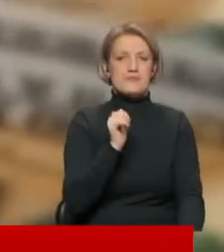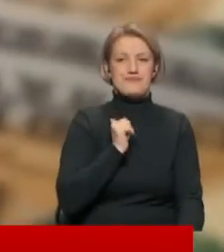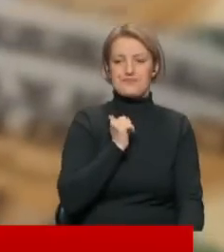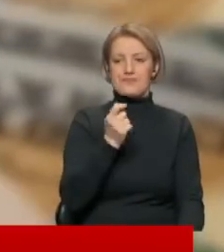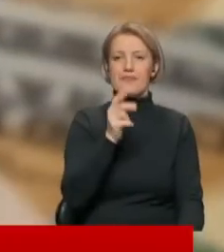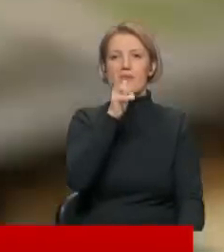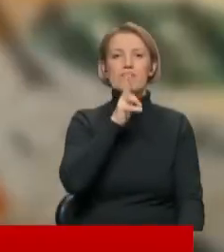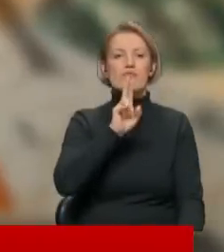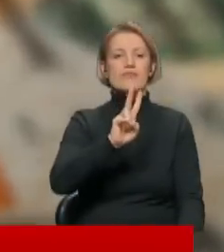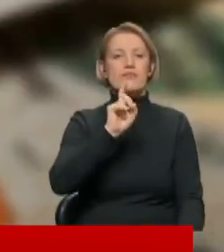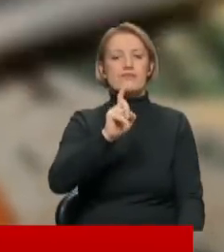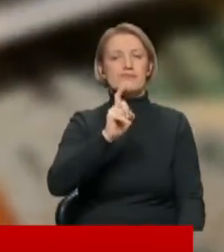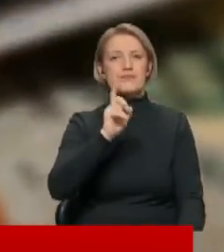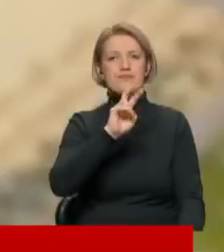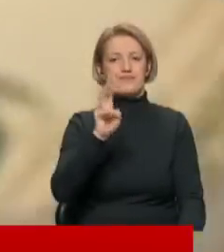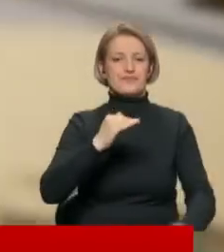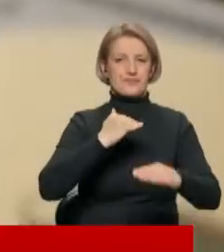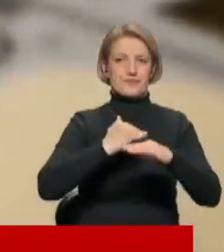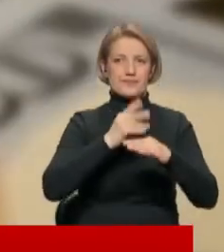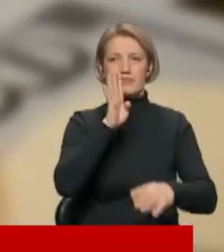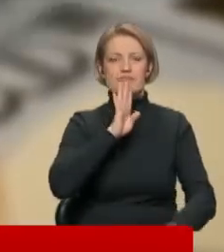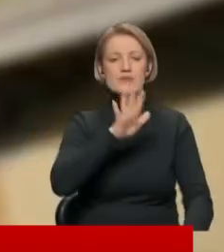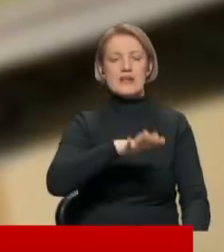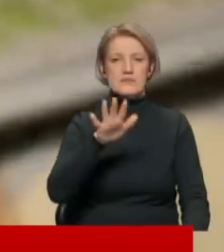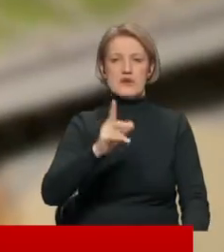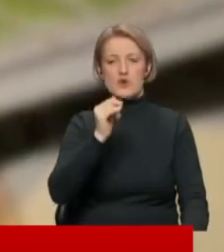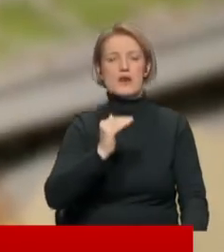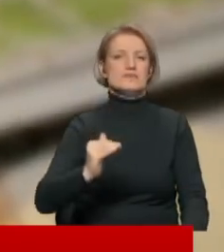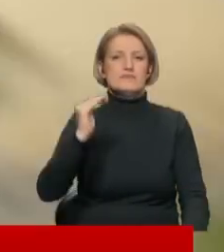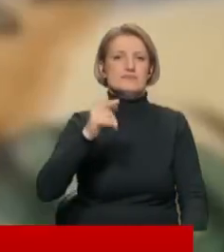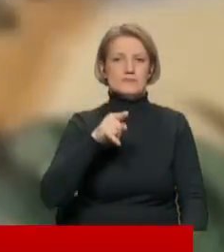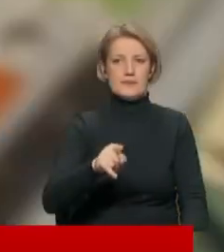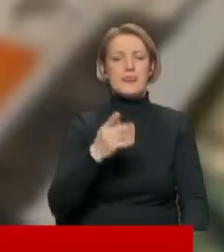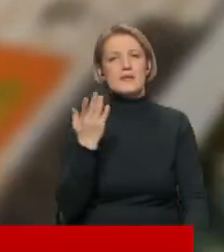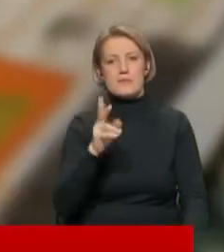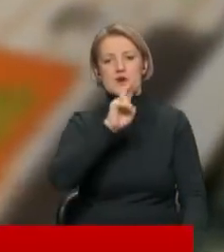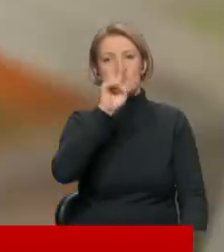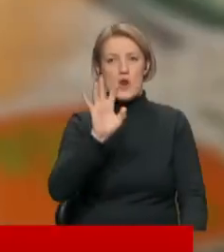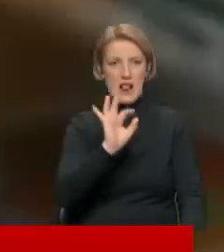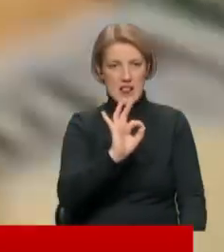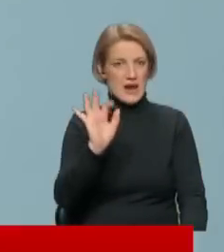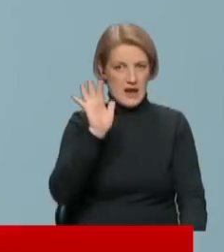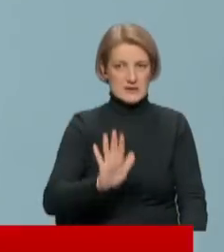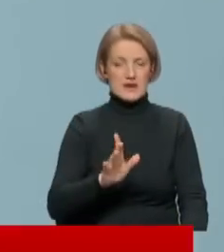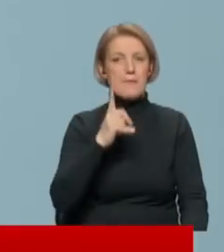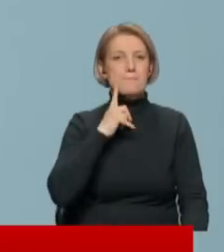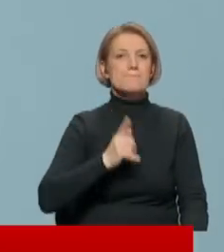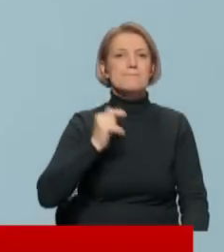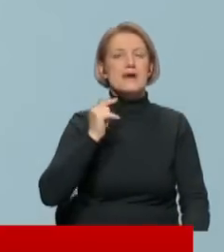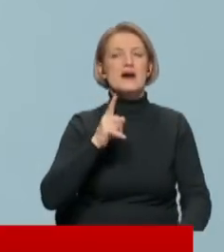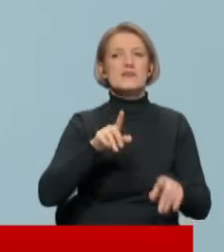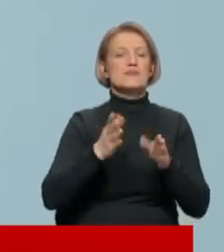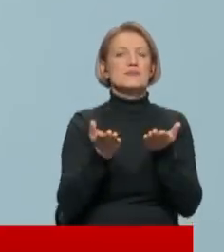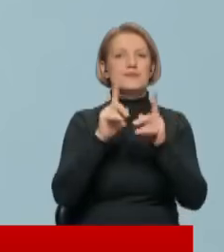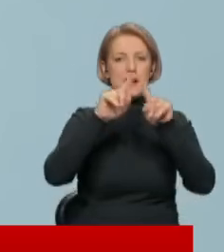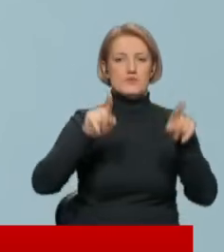ücretlinin 29 dolara denk gelen maaşı 455 dolara çıkıyor Yeni yılda tabi kur bu seviyede kalırsa bakanın kıyas